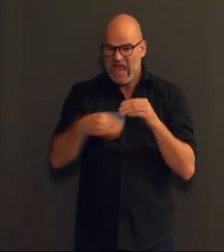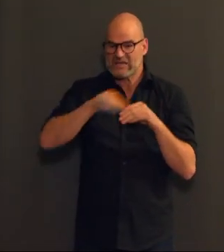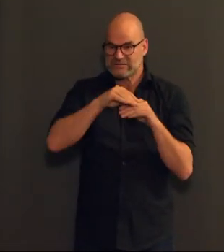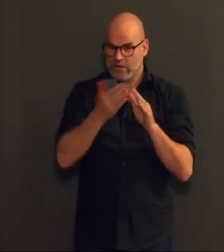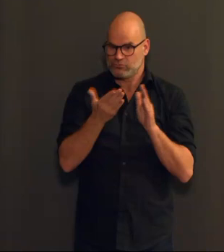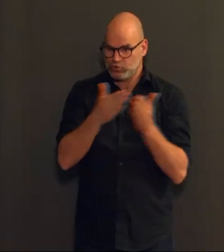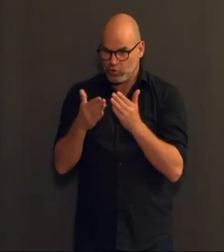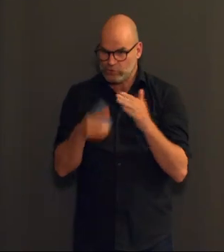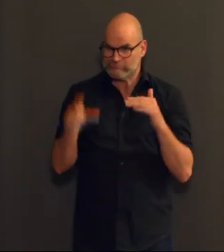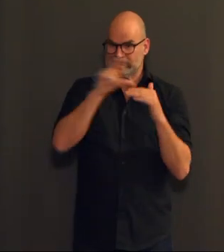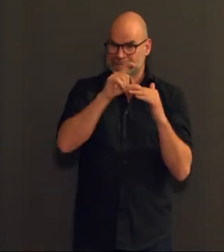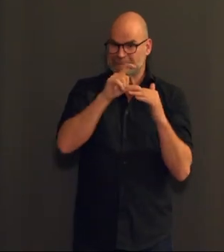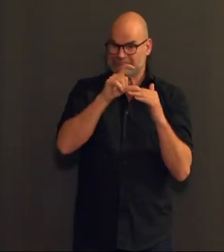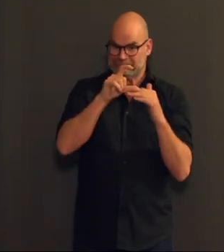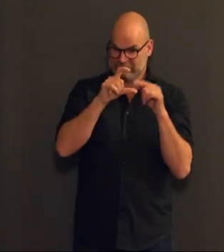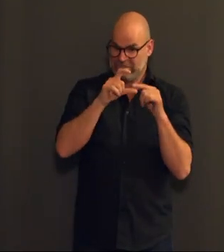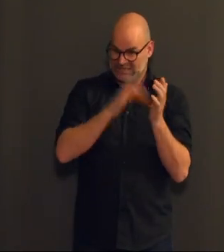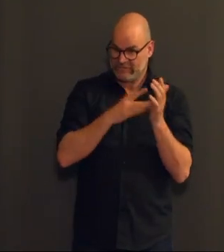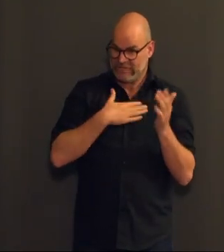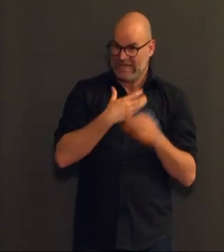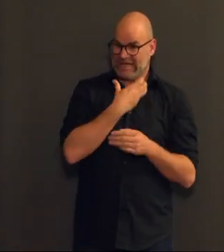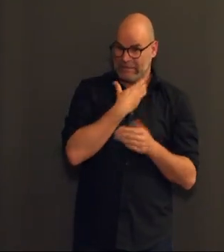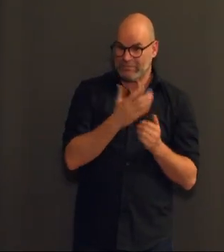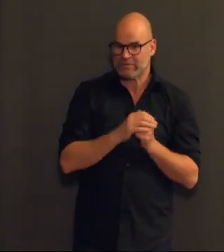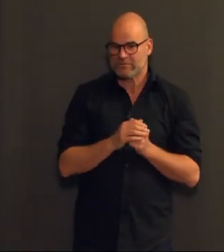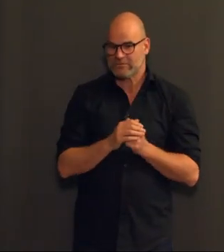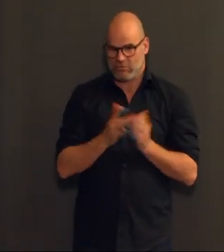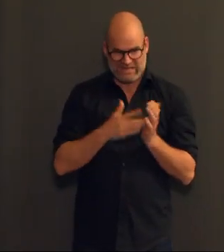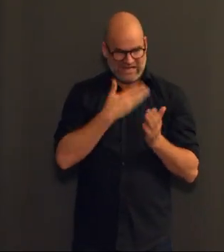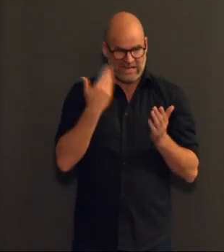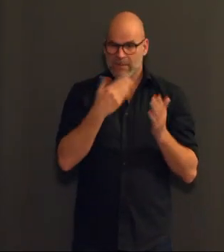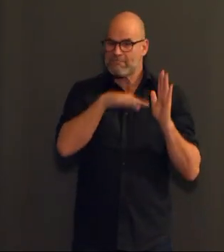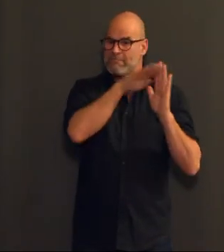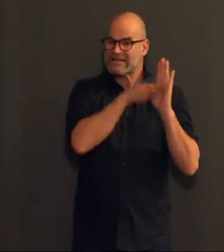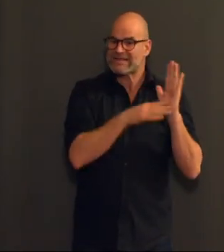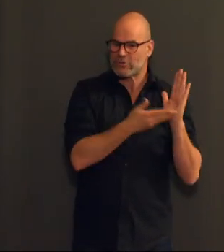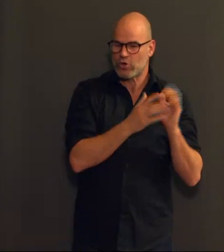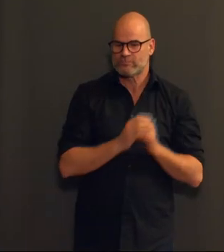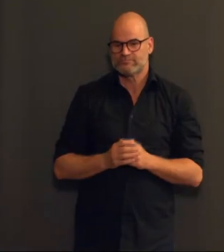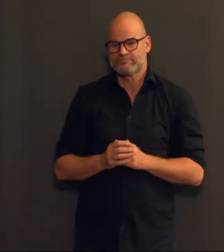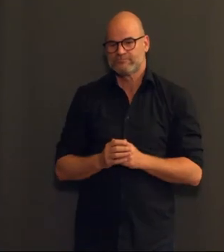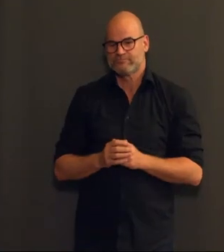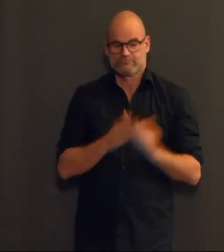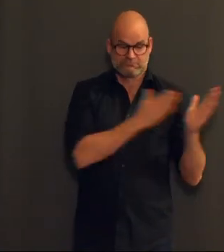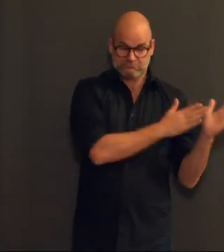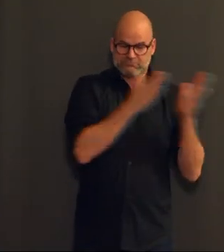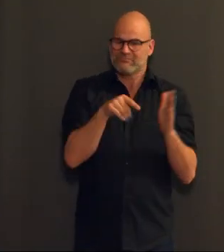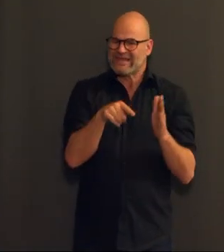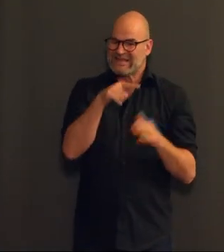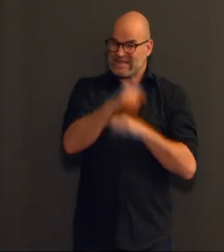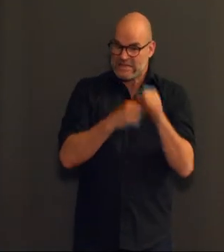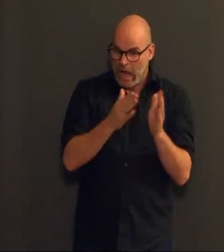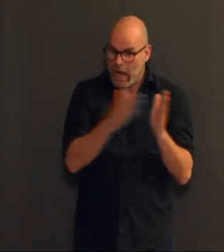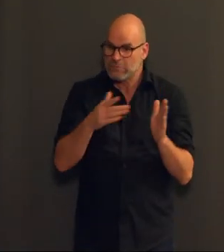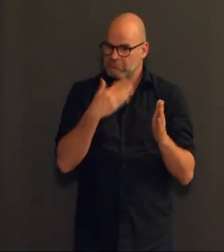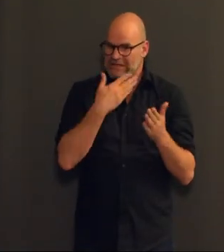beperkende maatregelen. Dit jaar hebben we geen griep gehad in het land. Dat is ongezien. En dat kan je eigenlijk